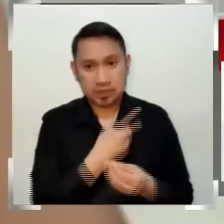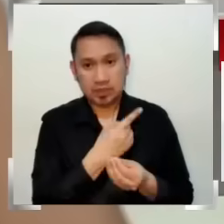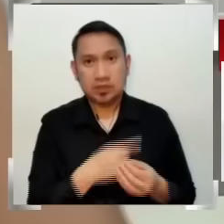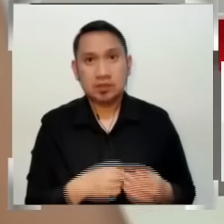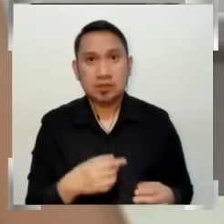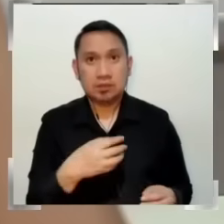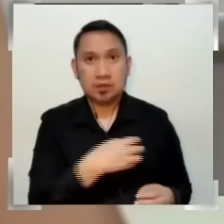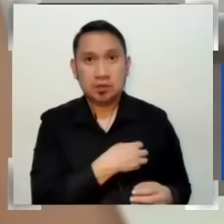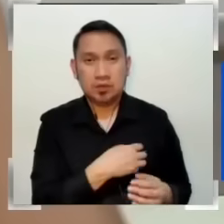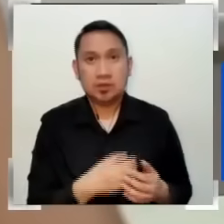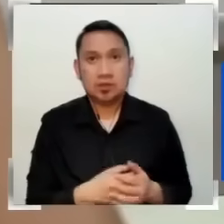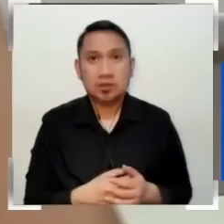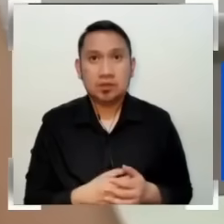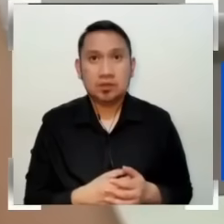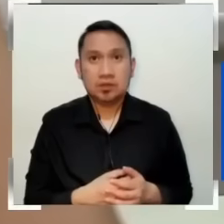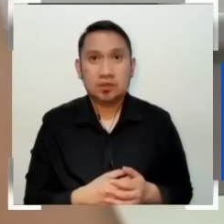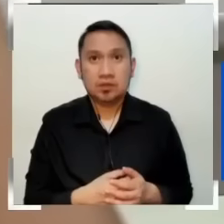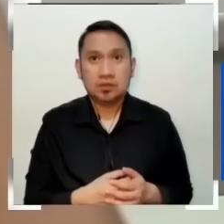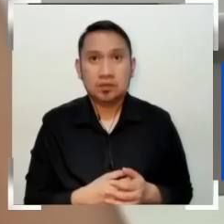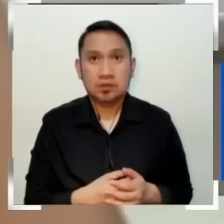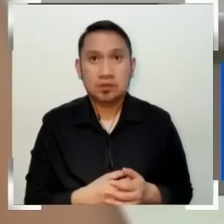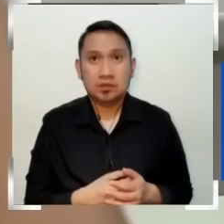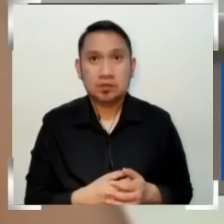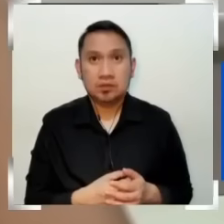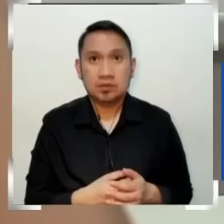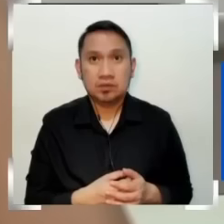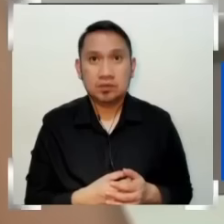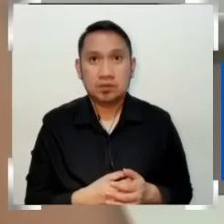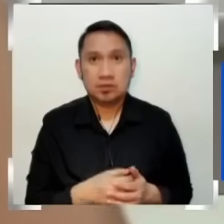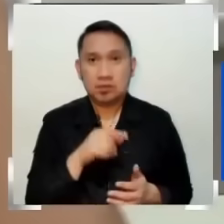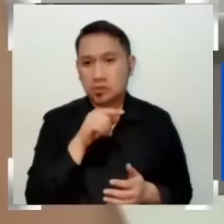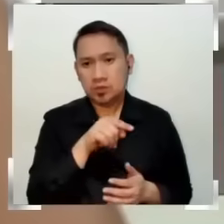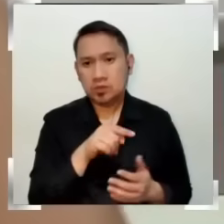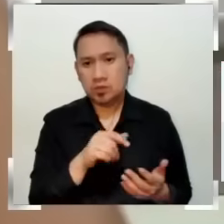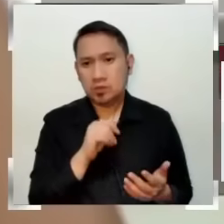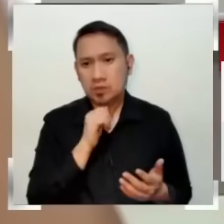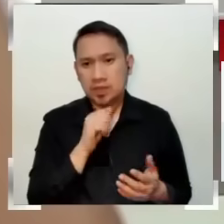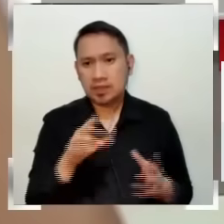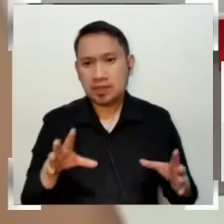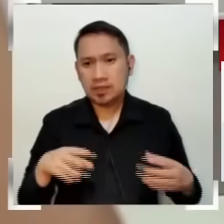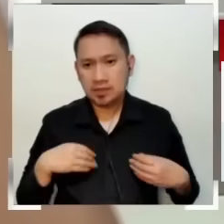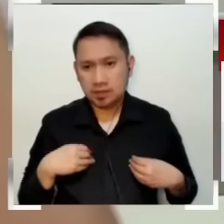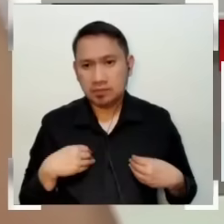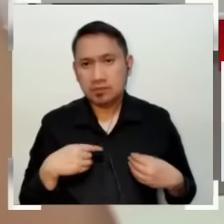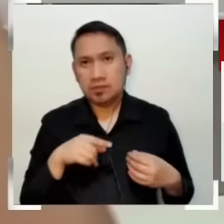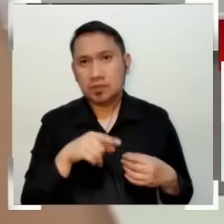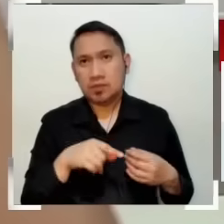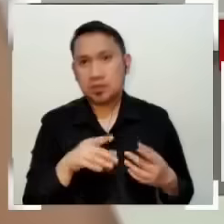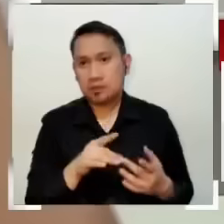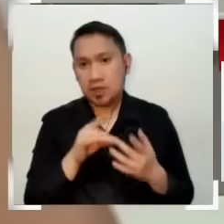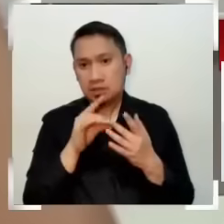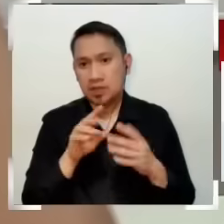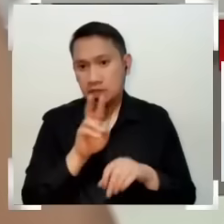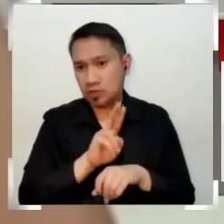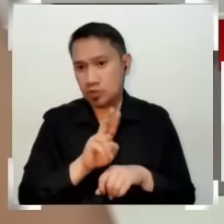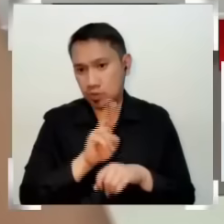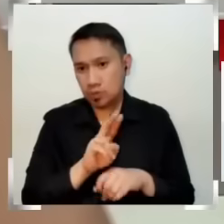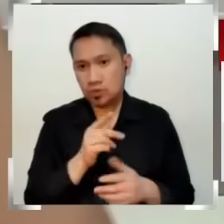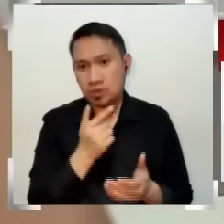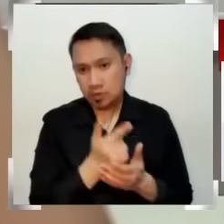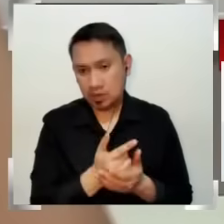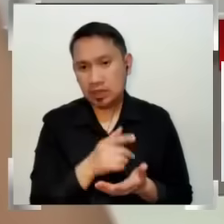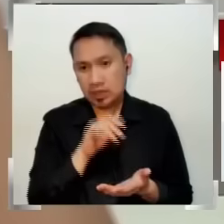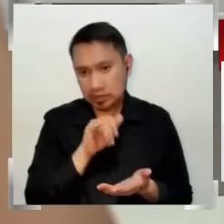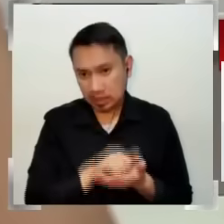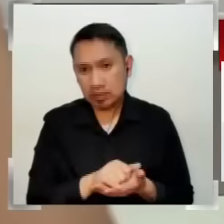this senseless incident of careless and negligent use and handling of firearm that may cause